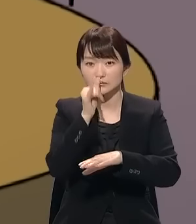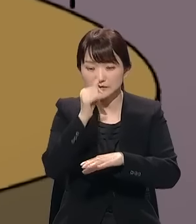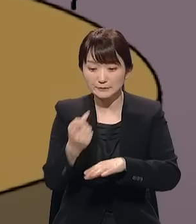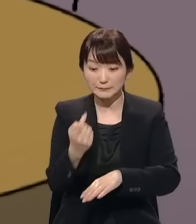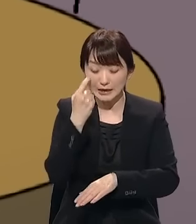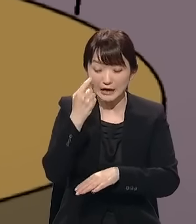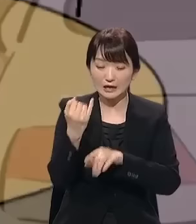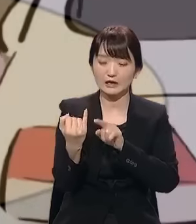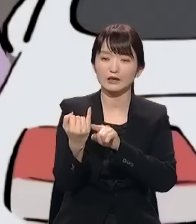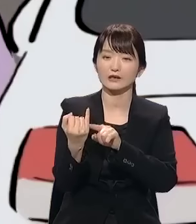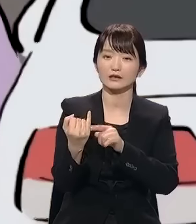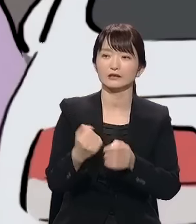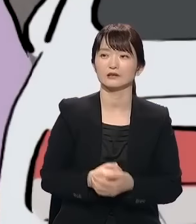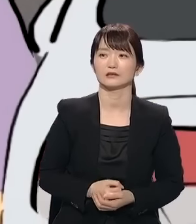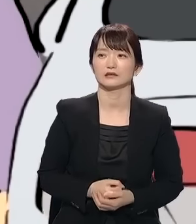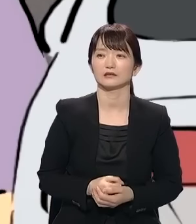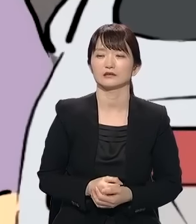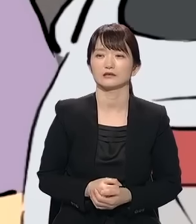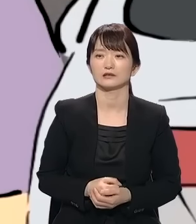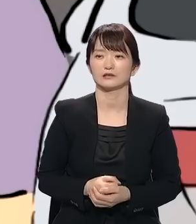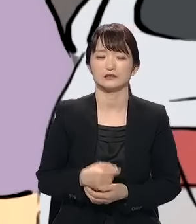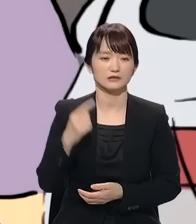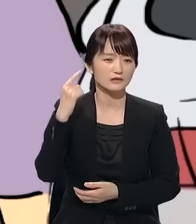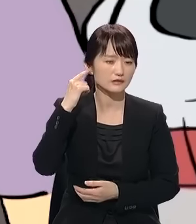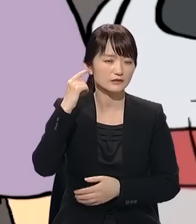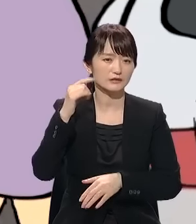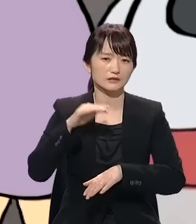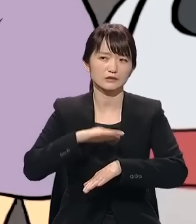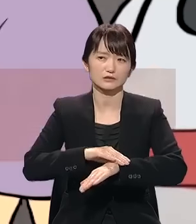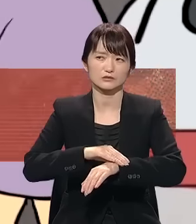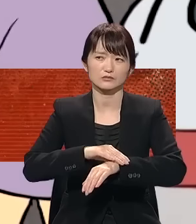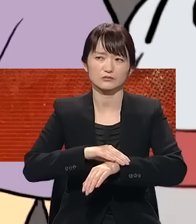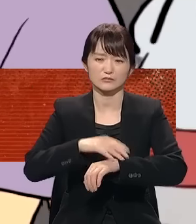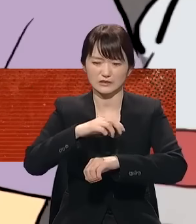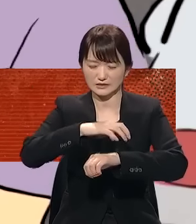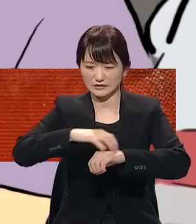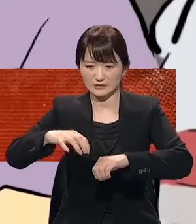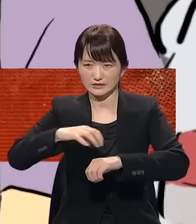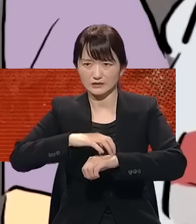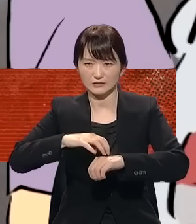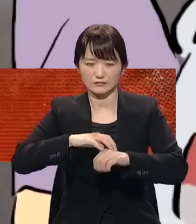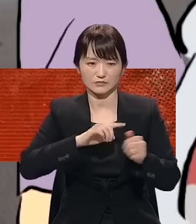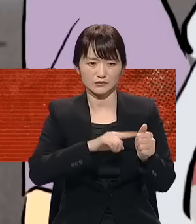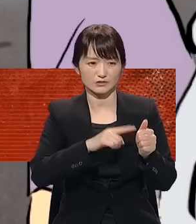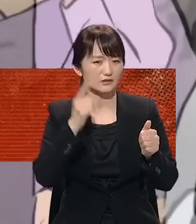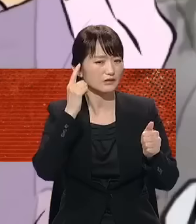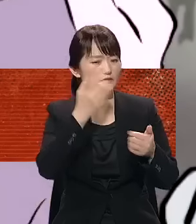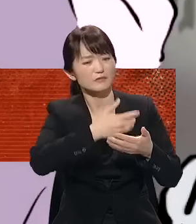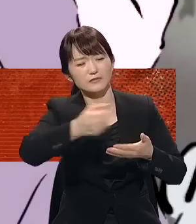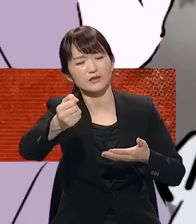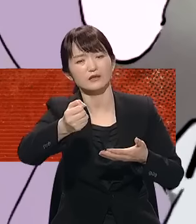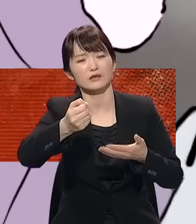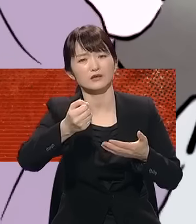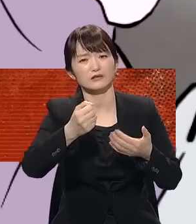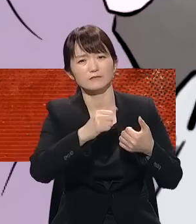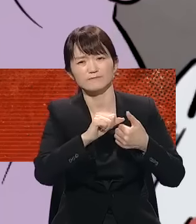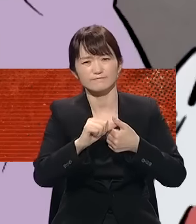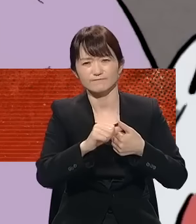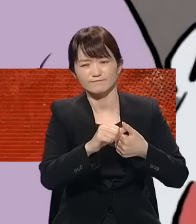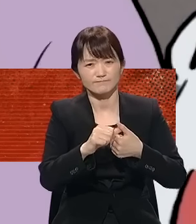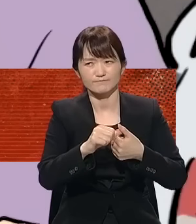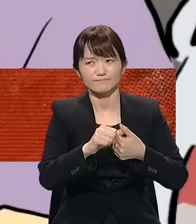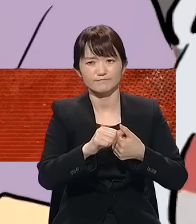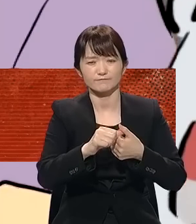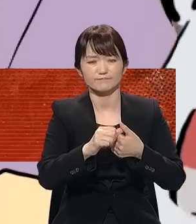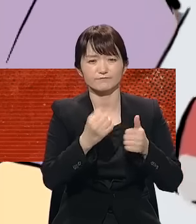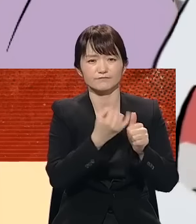들킨 아내가 이제 귀와 손목을 핥기 제보자한테 휴대 전화를 빼앗 려고 했고 이렇게 막 신랑이가 벌어지면서 아내 손목에